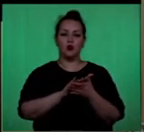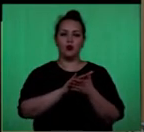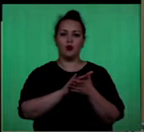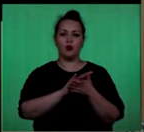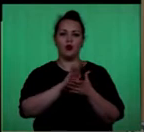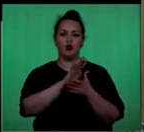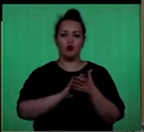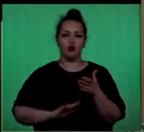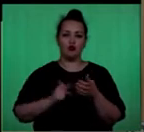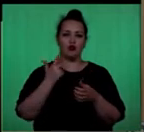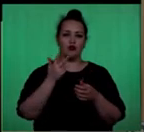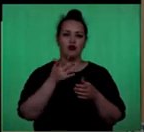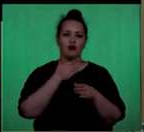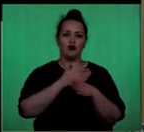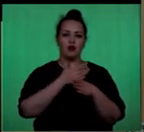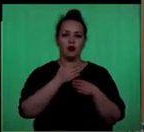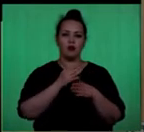третью часть